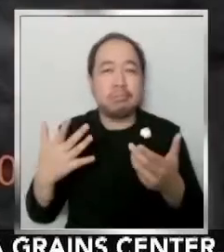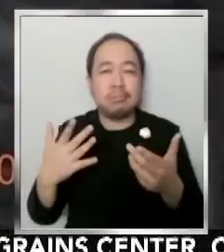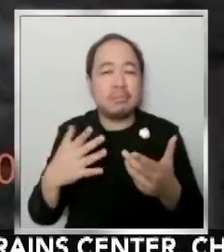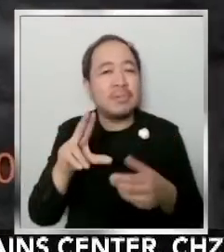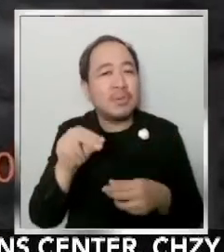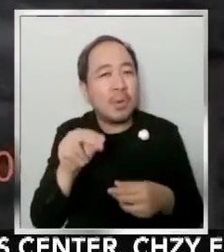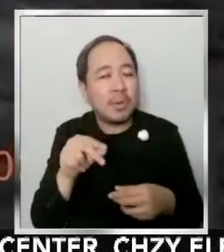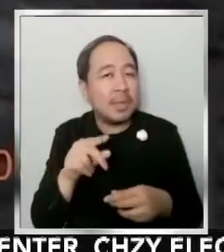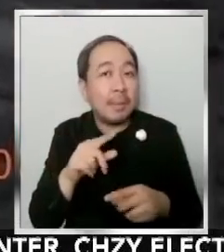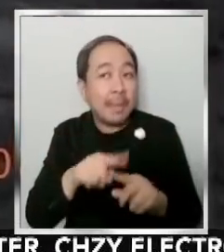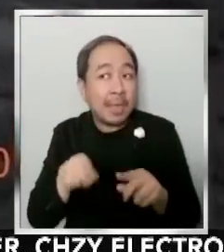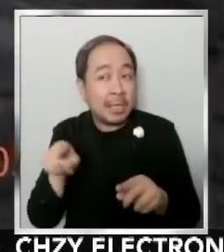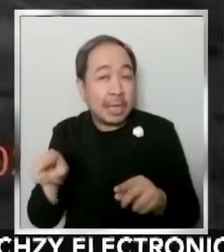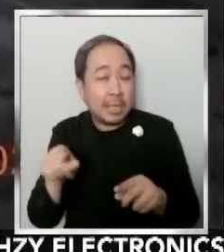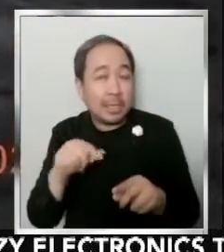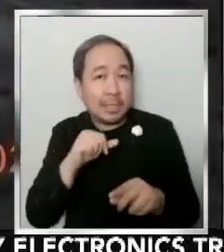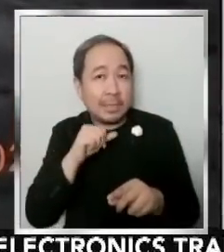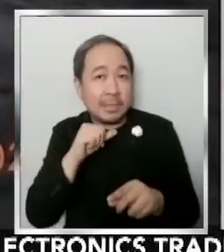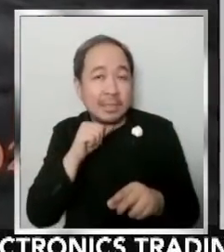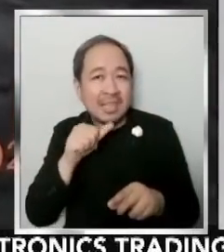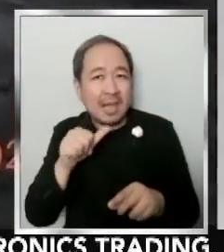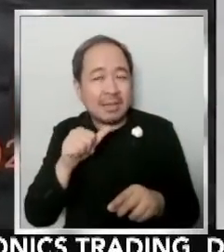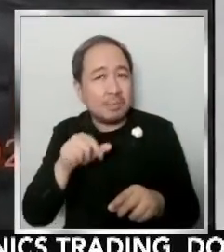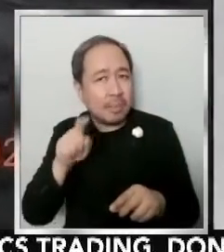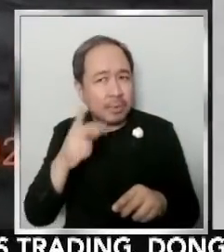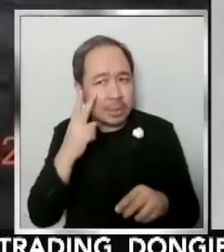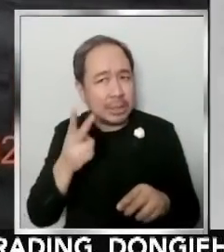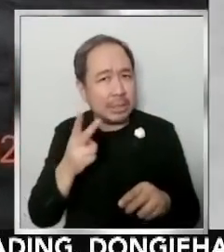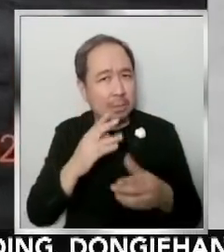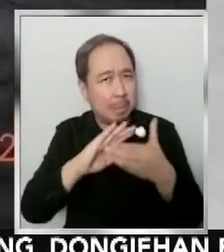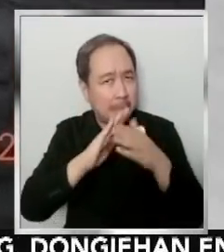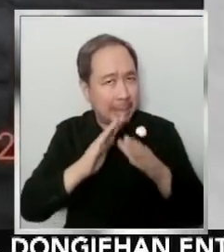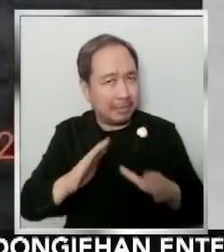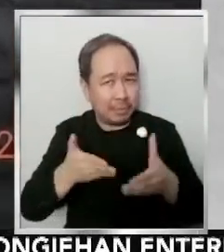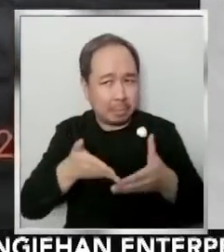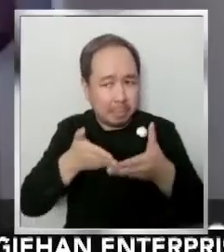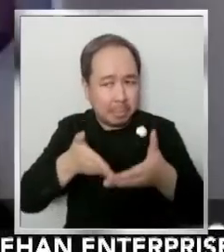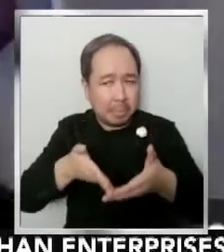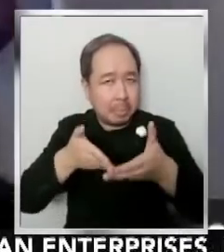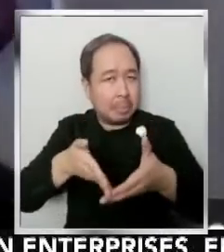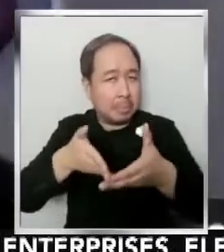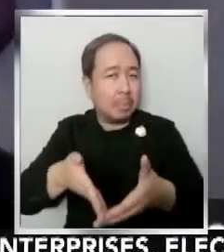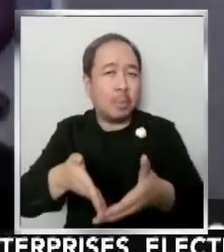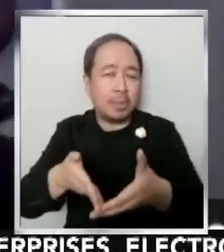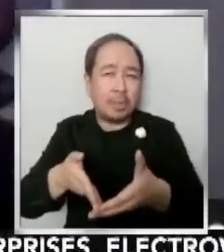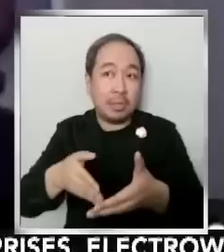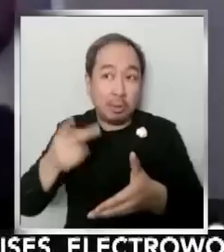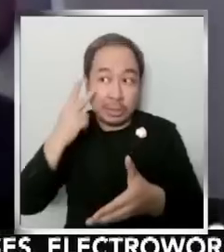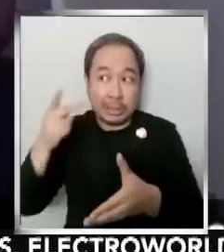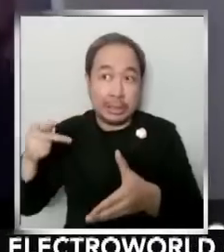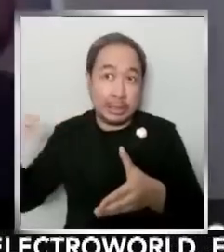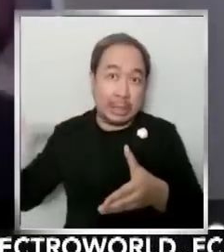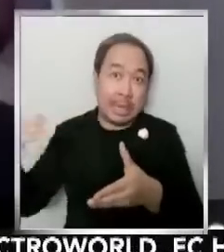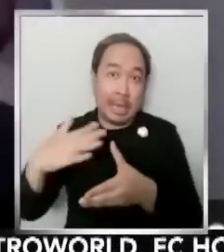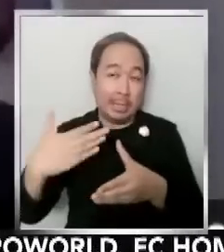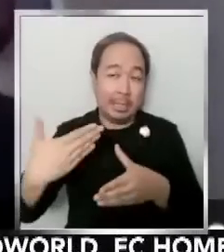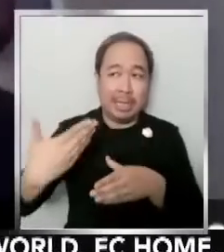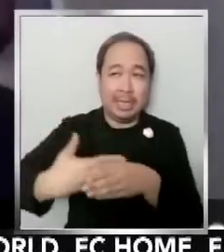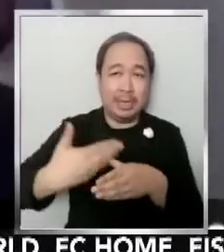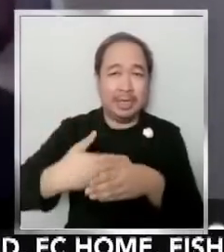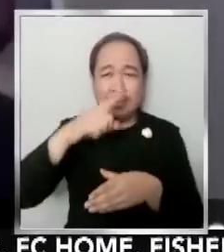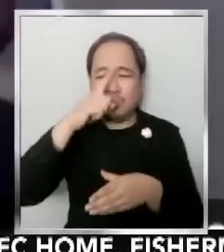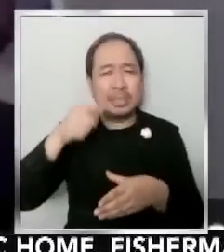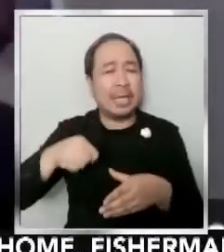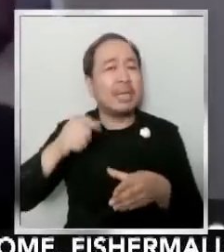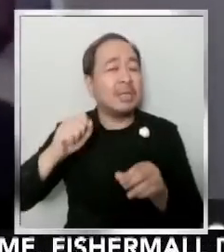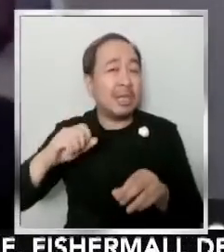no, a peaceful passage of any vessel. And those things kasi can lead to accidents, no. So what the